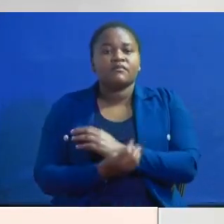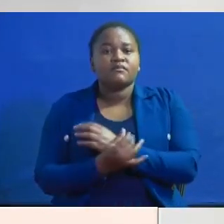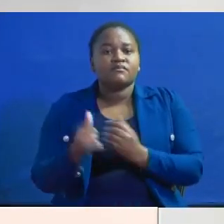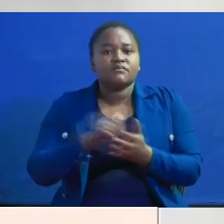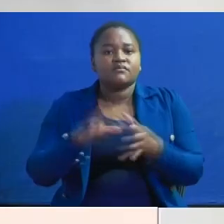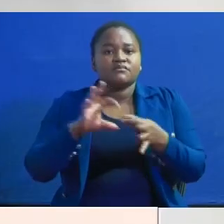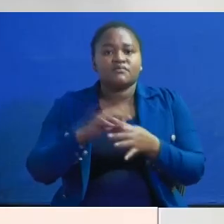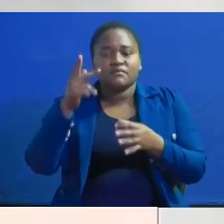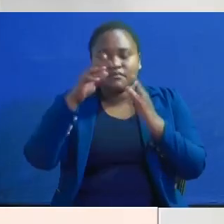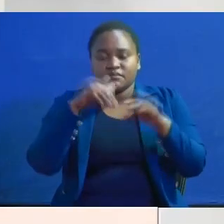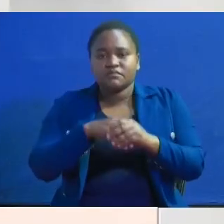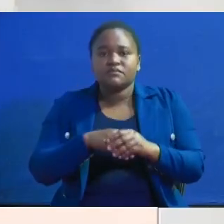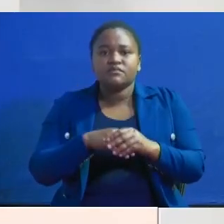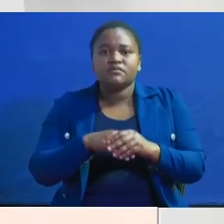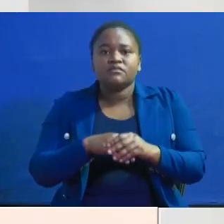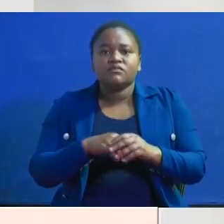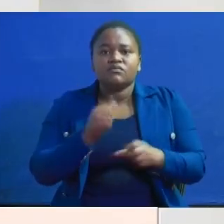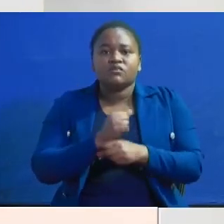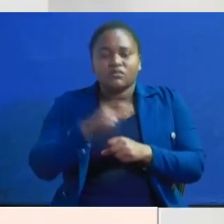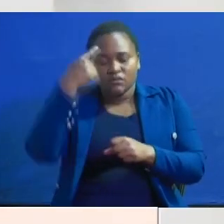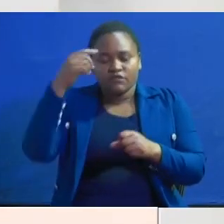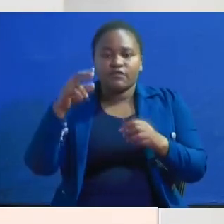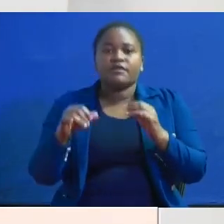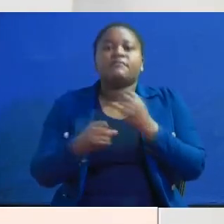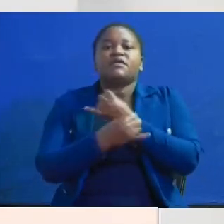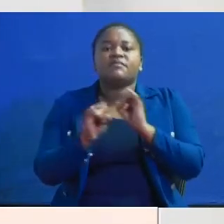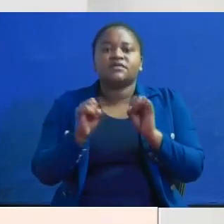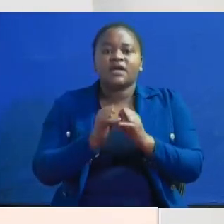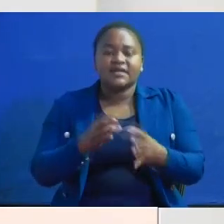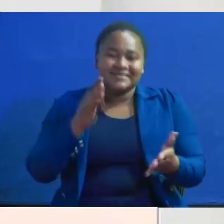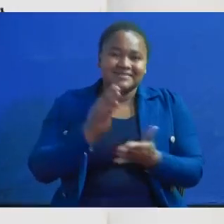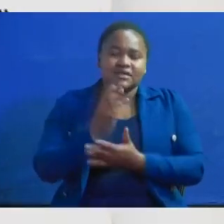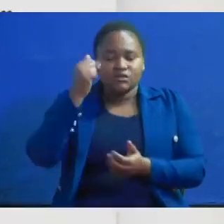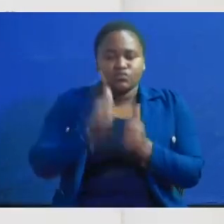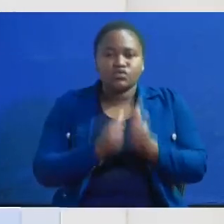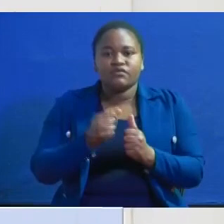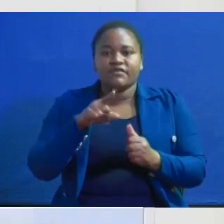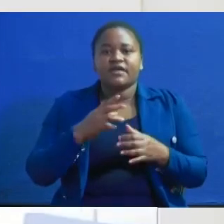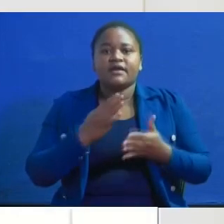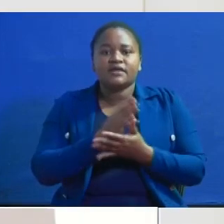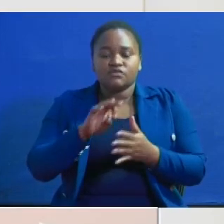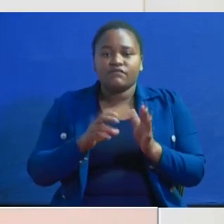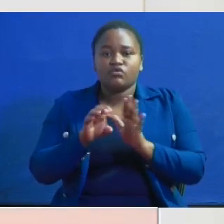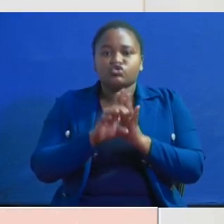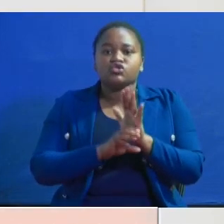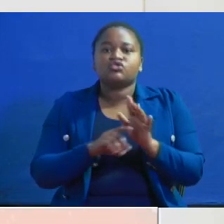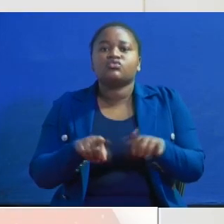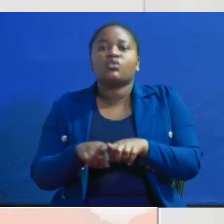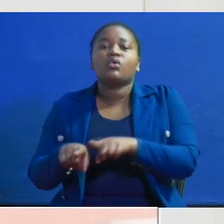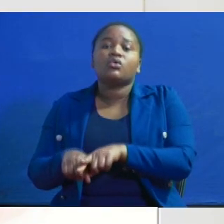kuunga mkono wa Kenya katika kupigania uhuru na haki na kutambua haki zao za kikatiba.